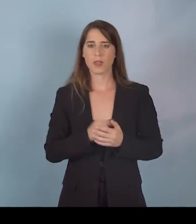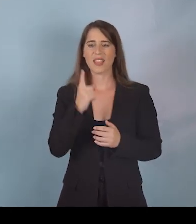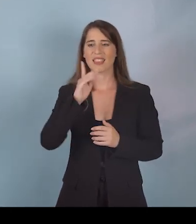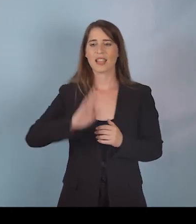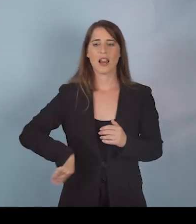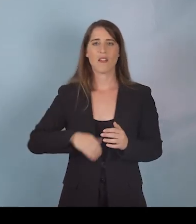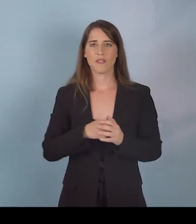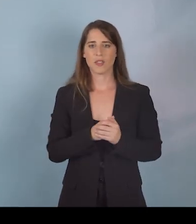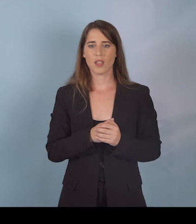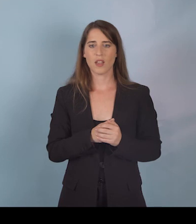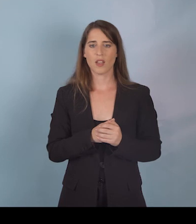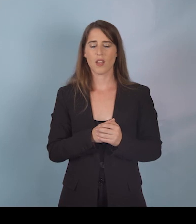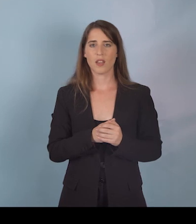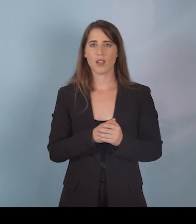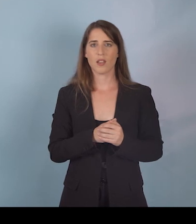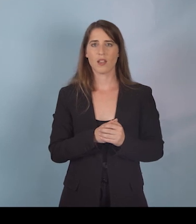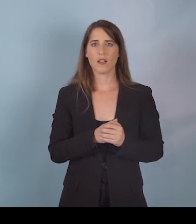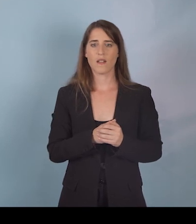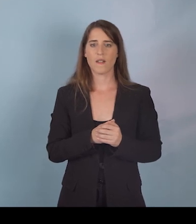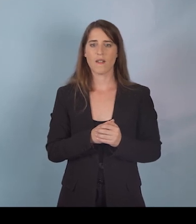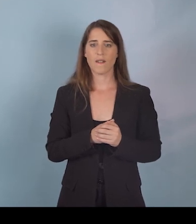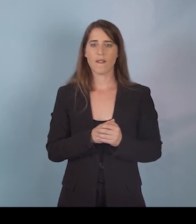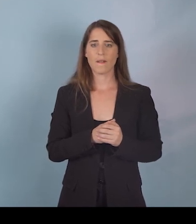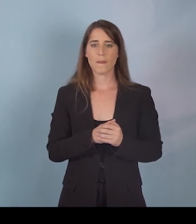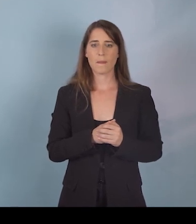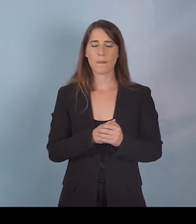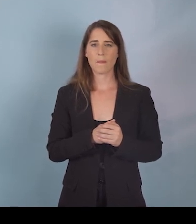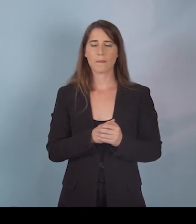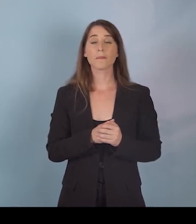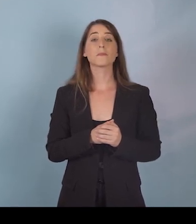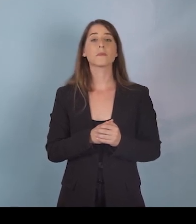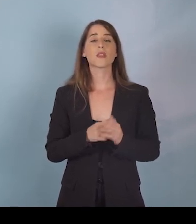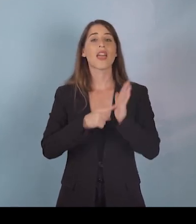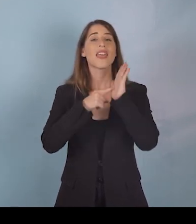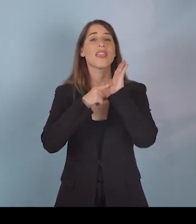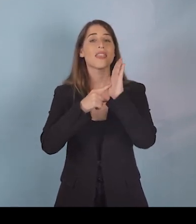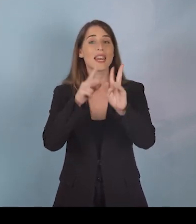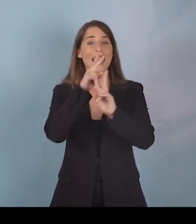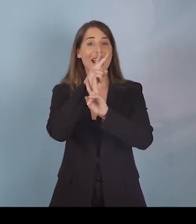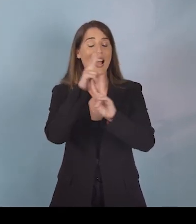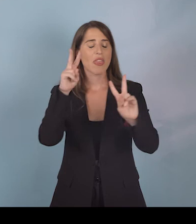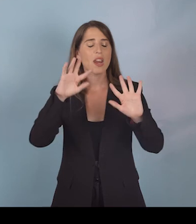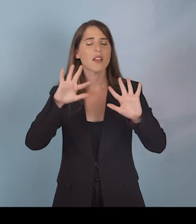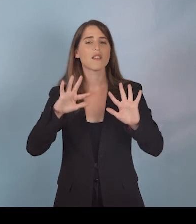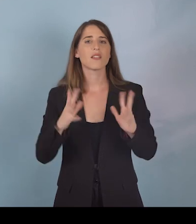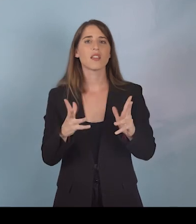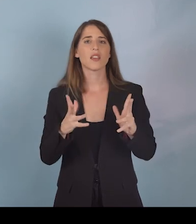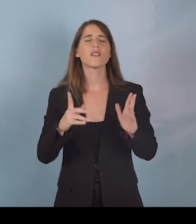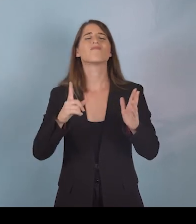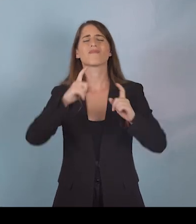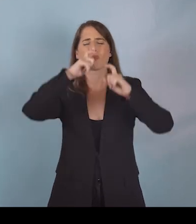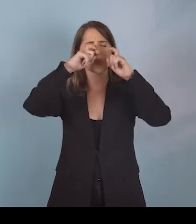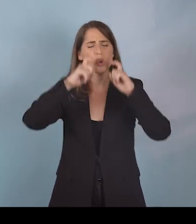Απλά μια τελευταία και θα περάσω την μπάλα, είναι ακριβώς καταδεικνύουν και όλα αυτά την